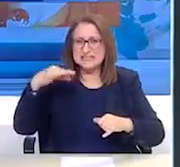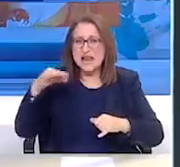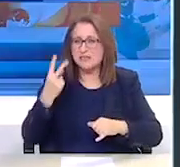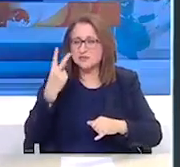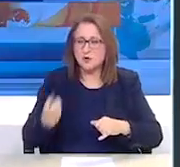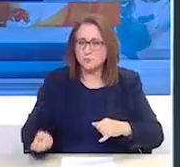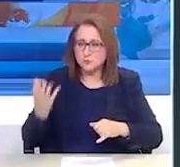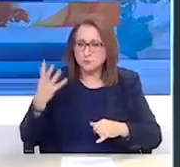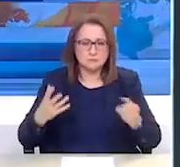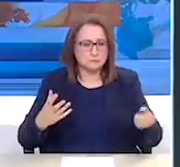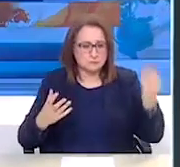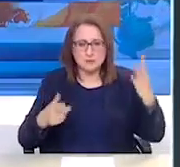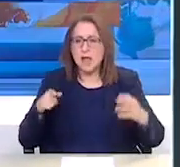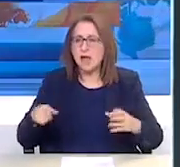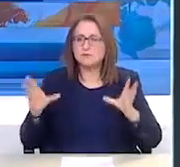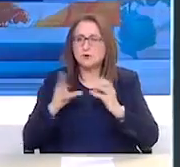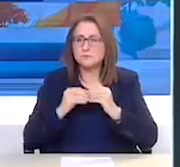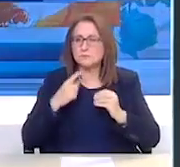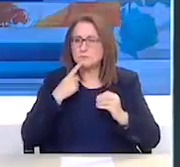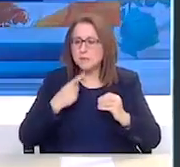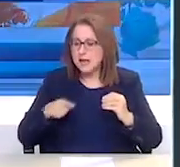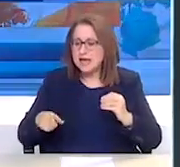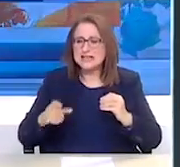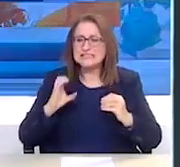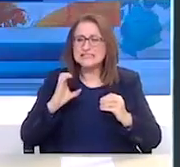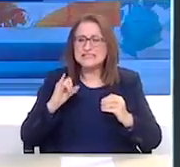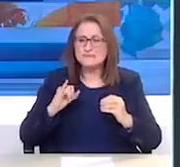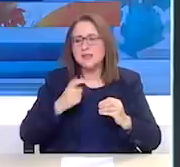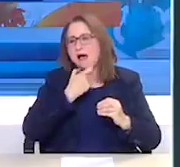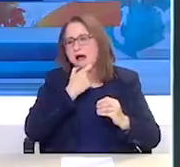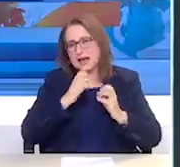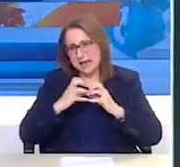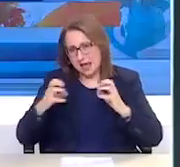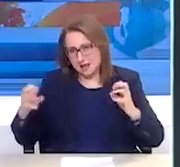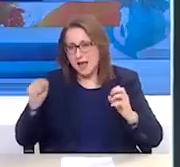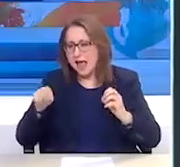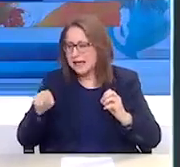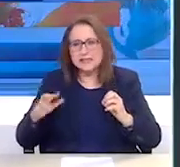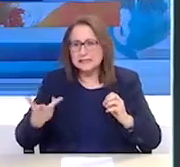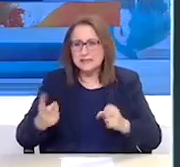animalsolidarity.gov.gr. Το citysolidarity, στο City Solidarity θα συγκεντρώνονται τρόφιμα,